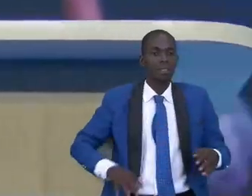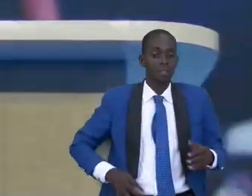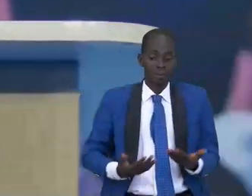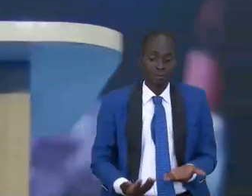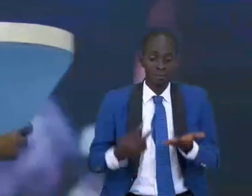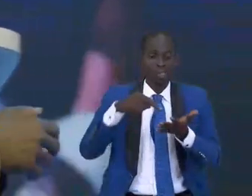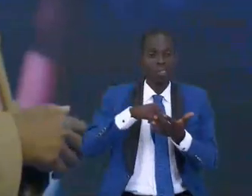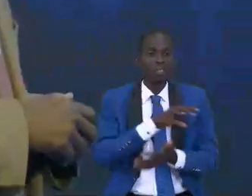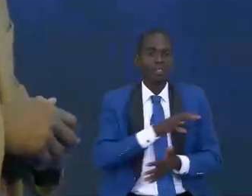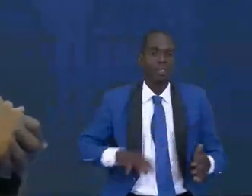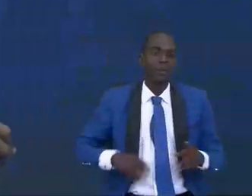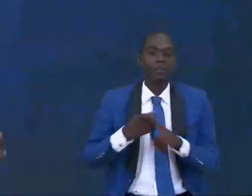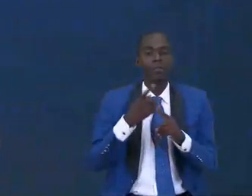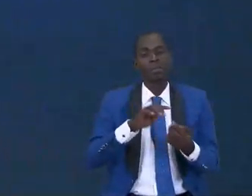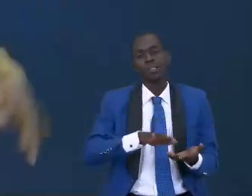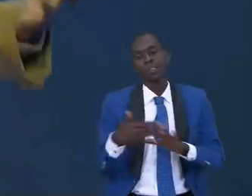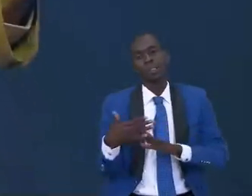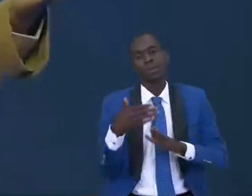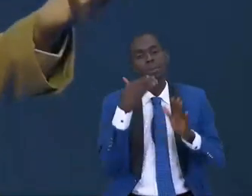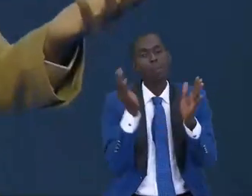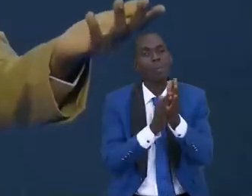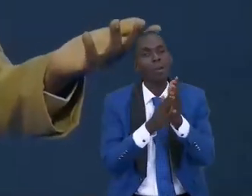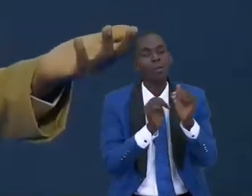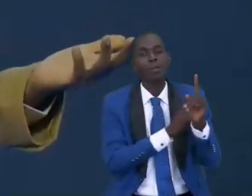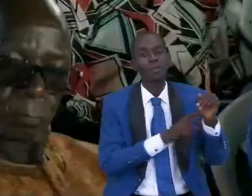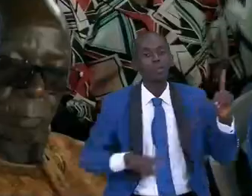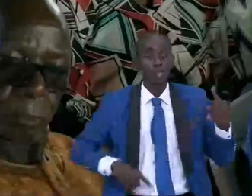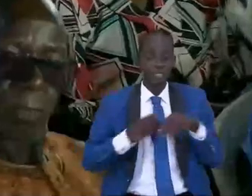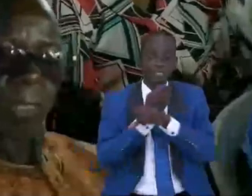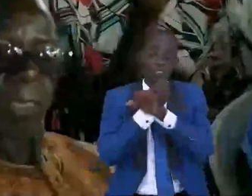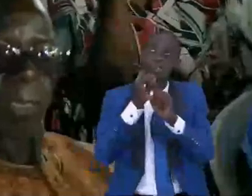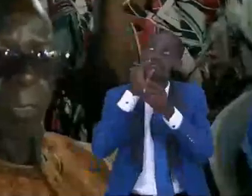des morts. Gloire à Dieu, le salut